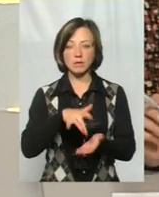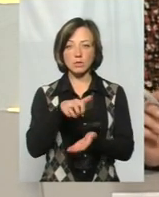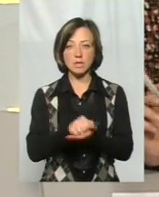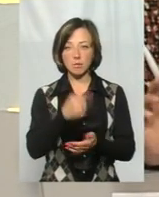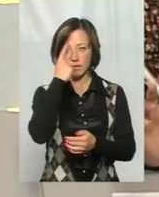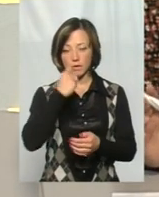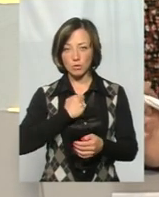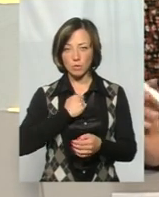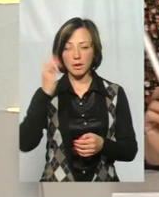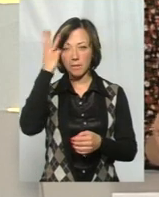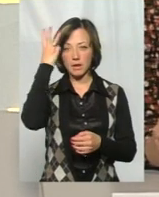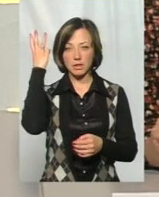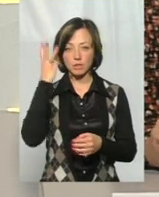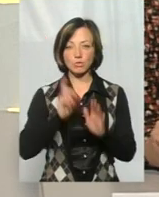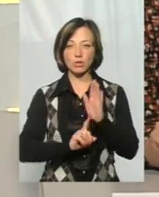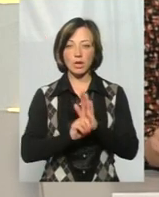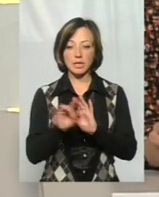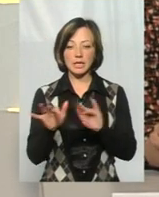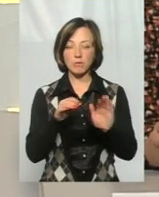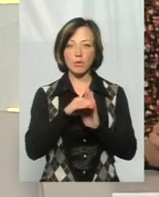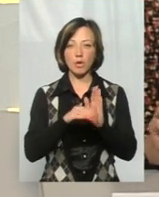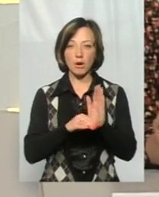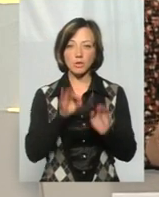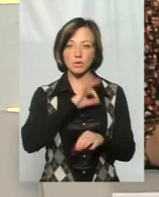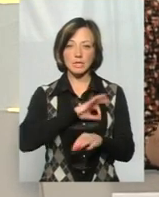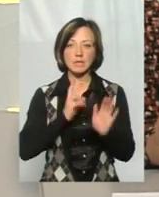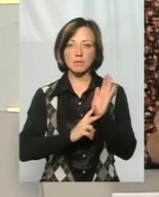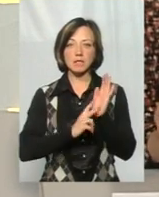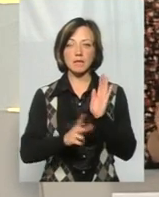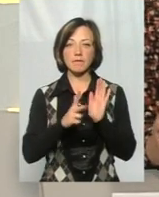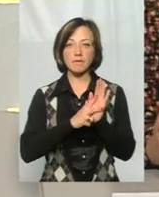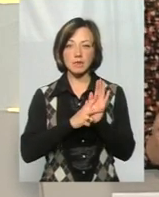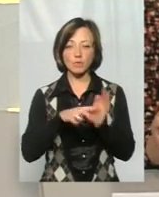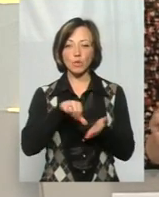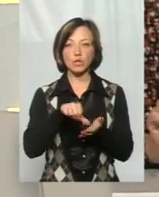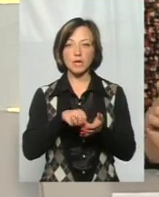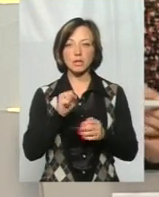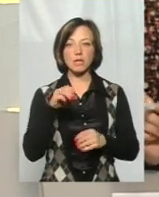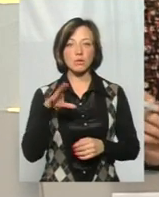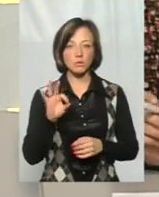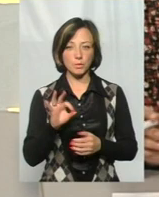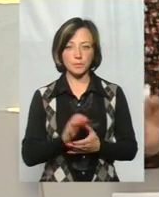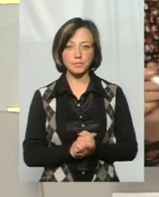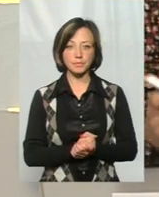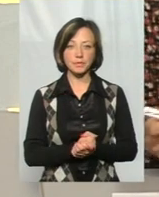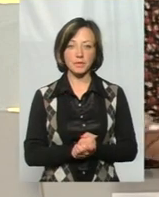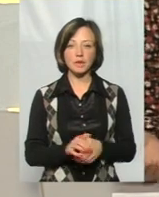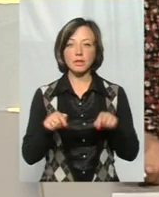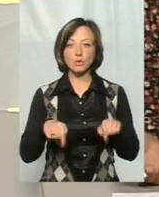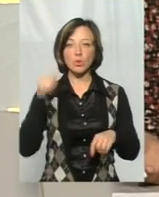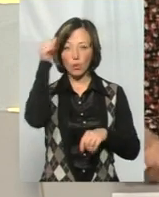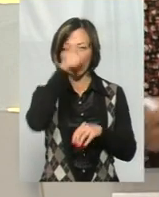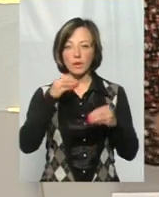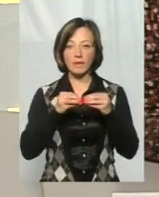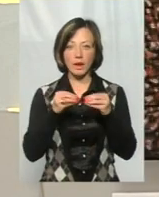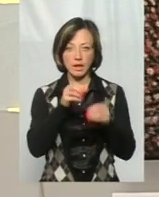нам повідомив, що на Хмельниччині з початку дії програми нею скористалися 78 учасників антитерористичної операції. Цього року